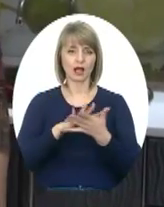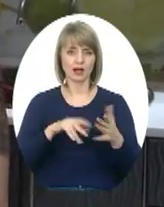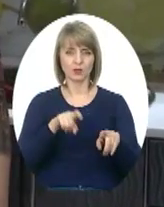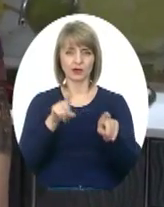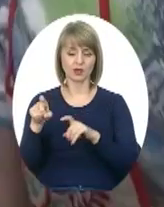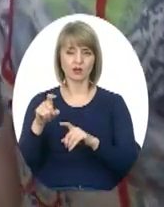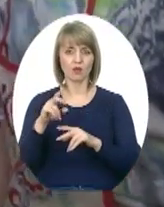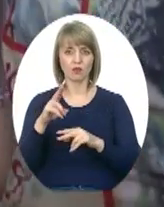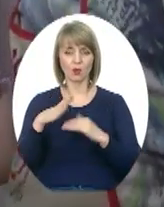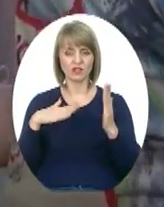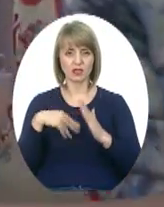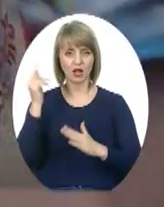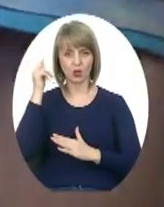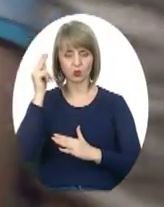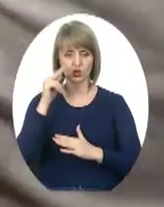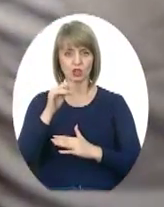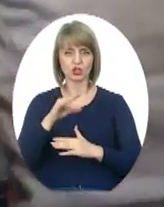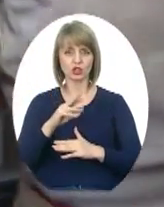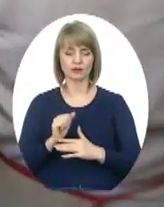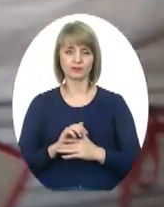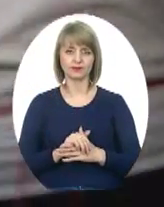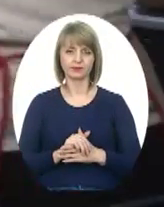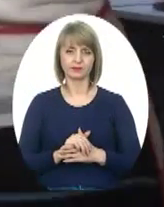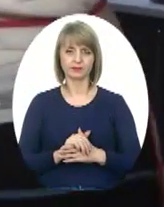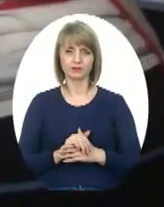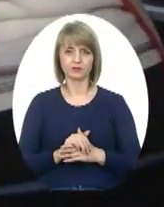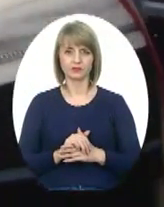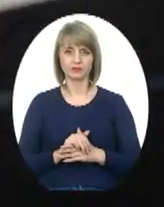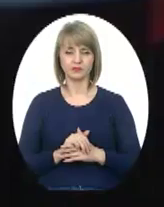далее уже переходить в профессиональные училища.